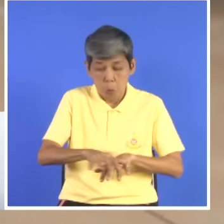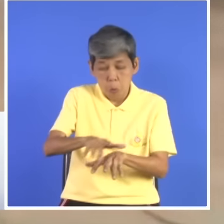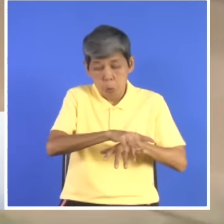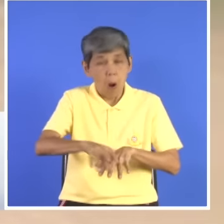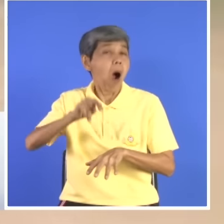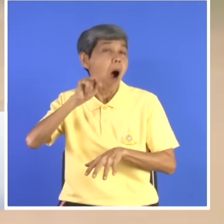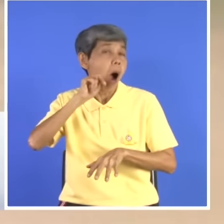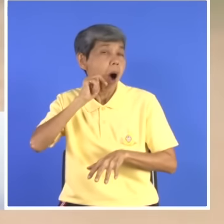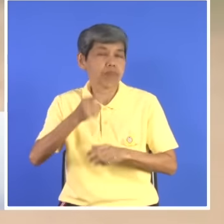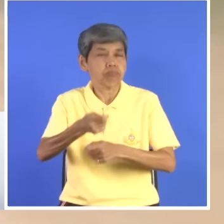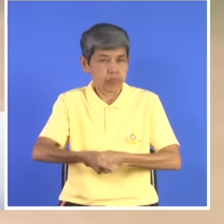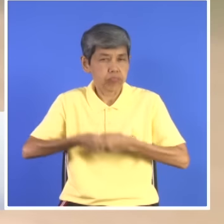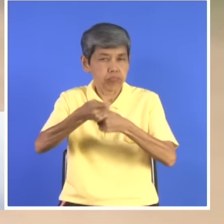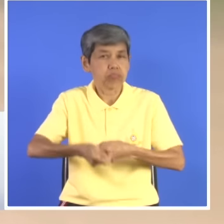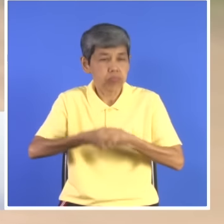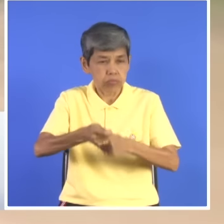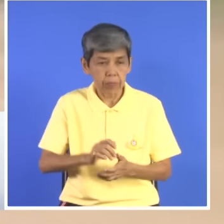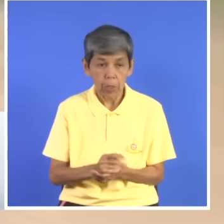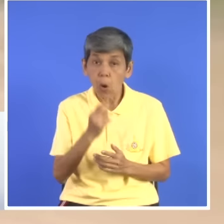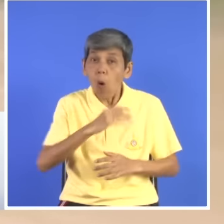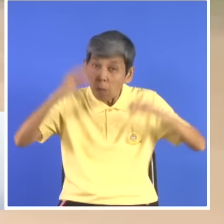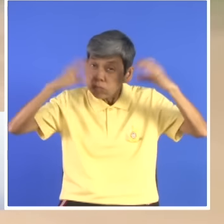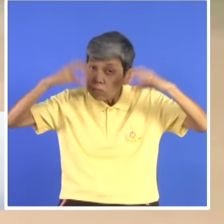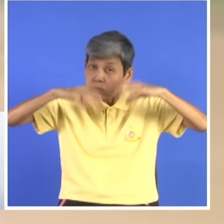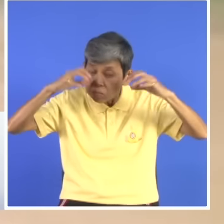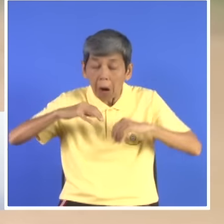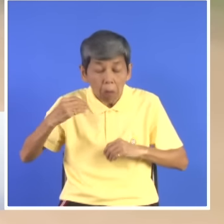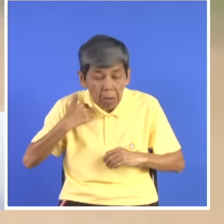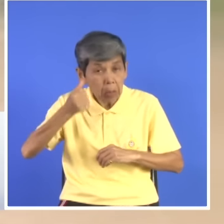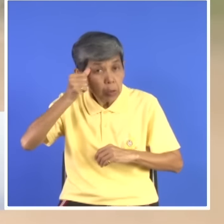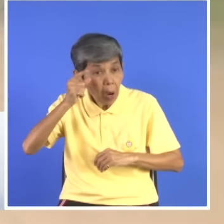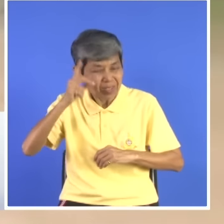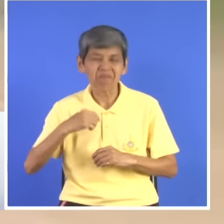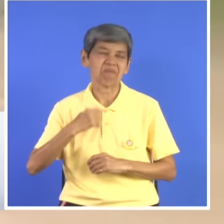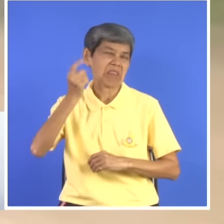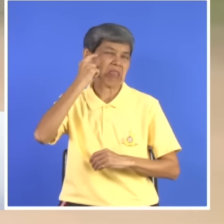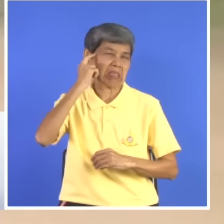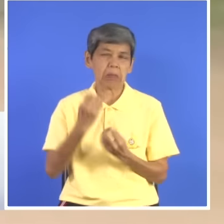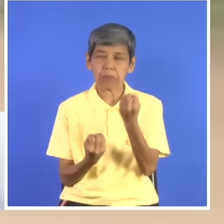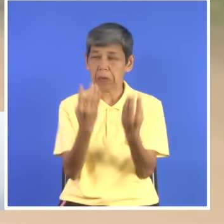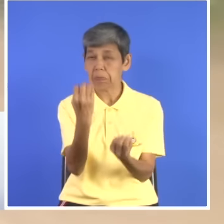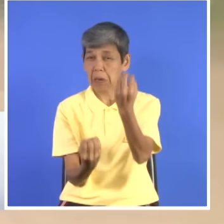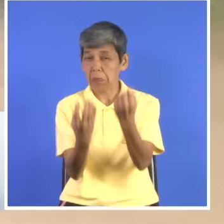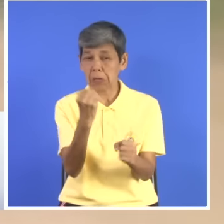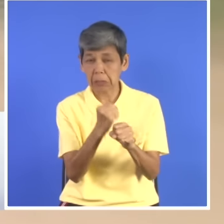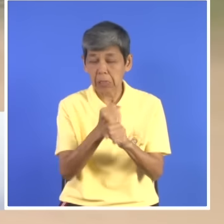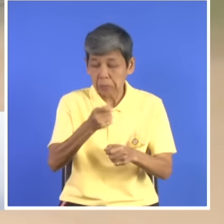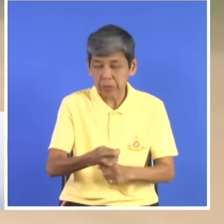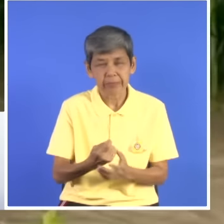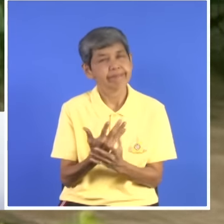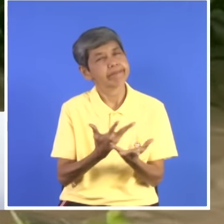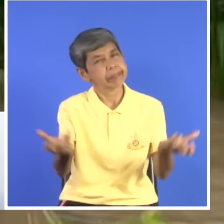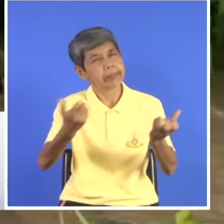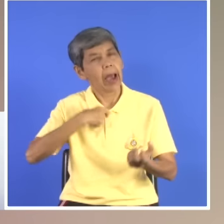าท่วมพื้นที่เกษตรกรรมของชาวบ้านซึ่งหากมีฝนตกต่อเนื่องแบบนี้อีก 2-3 วันนี้คาดว่าพืชผลทางการเกษตรที่ปลูกไว้น่าจะเสียหาย